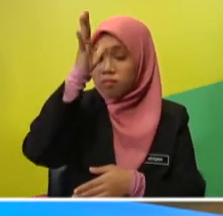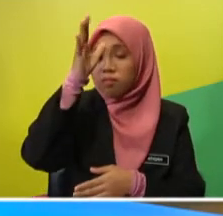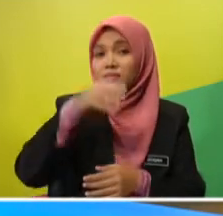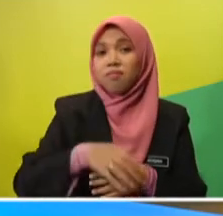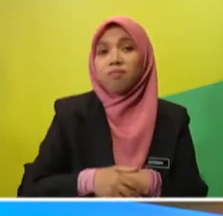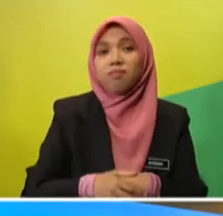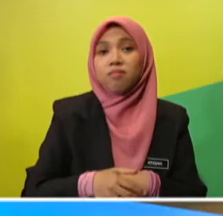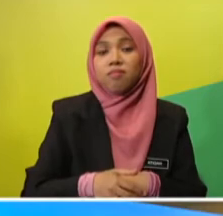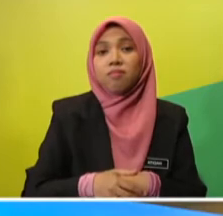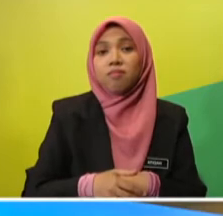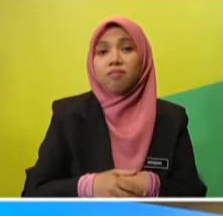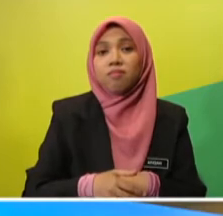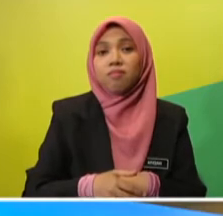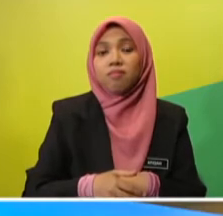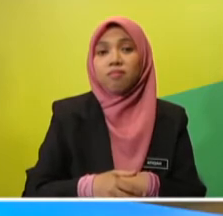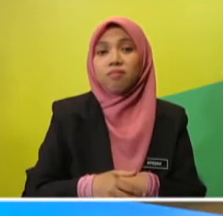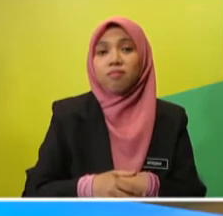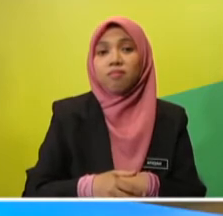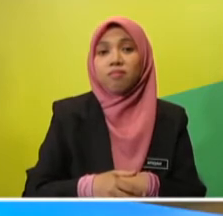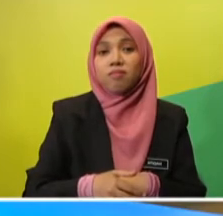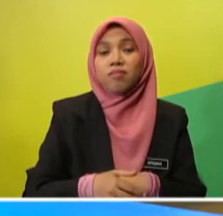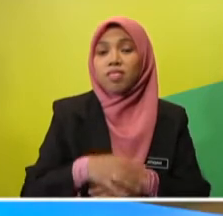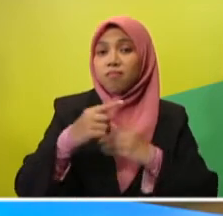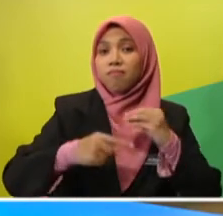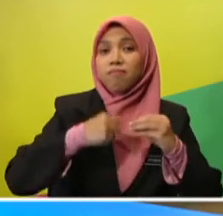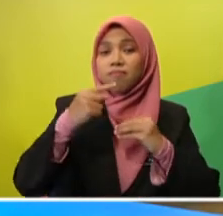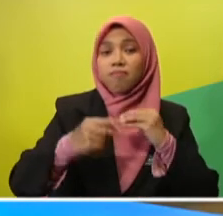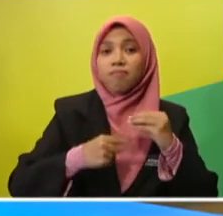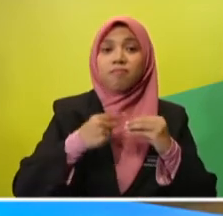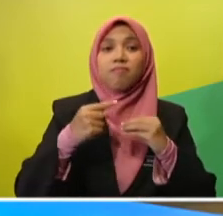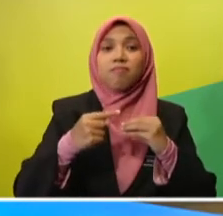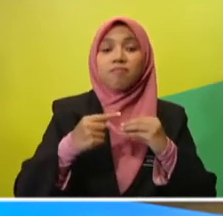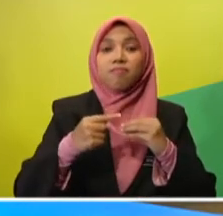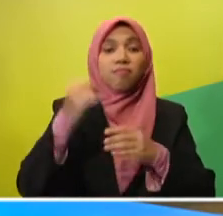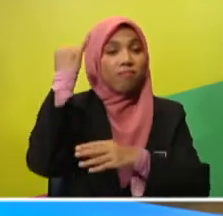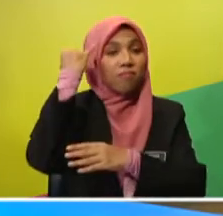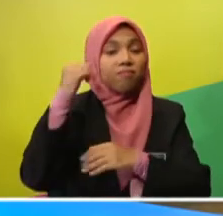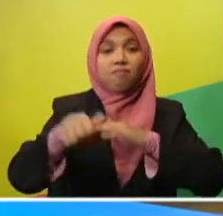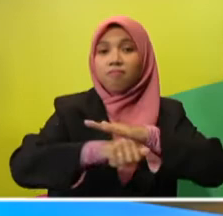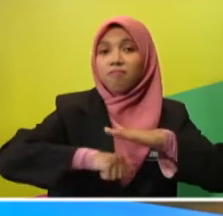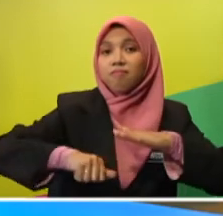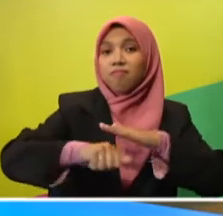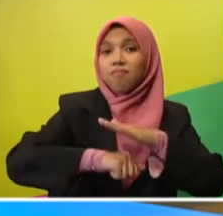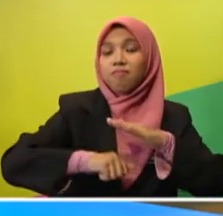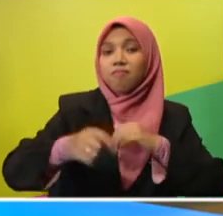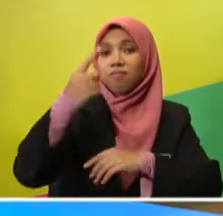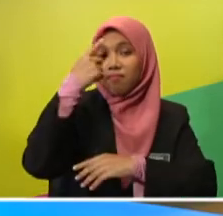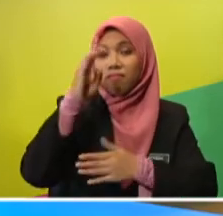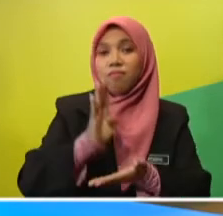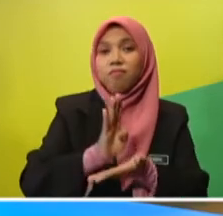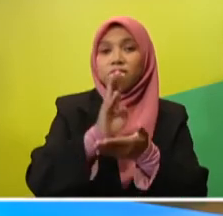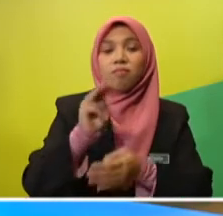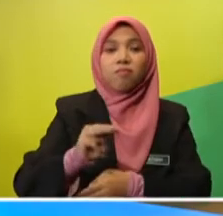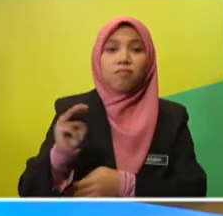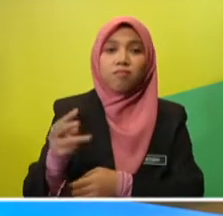pengetahuan asas berkenaan dengan kemahiran asas individu ketidakupayaan penglihatan. Sama-sama kita jadikan ia amalan